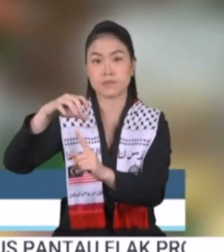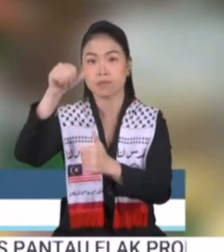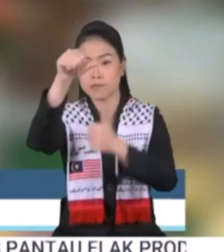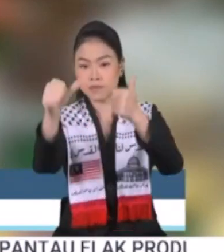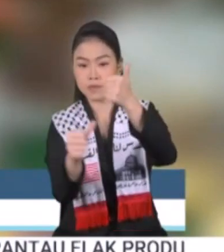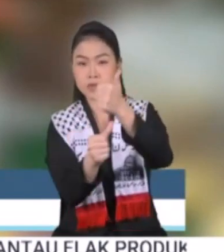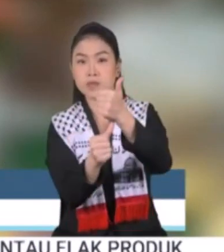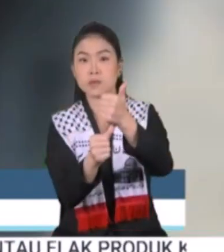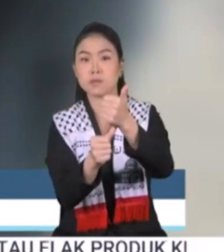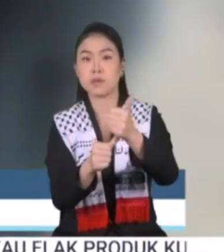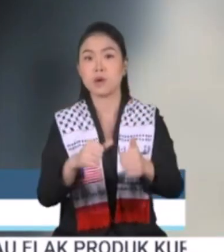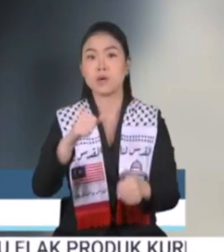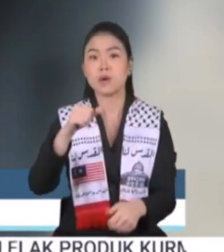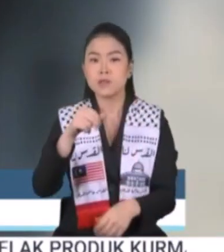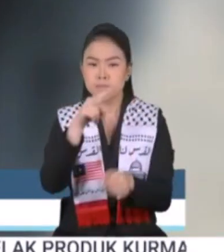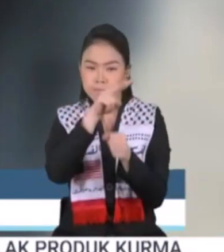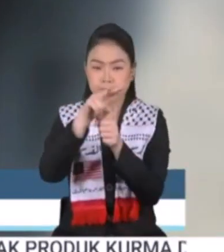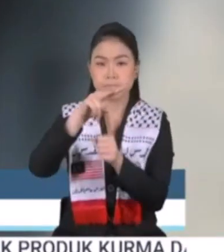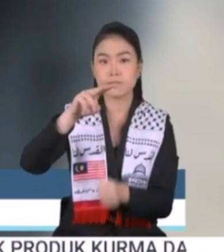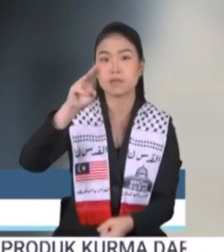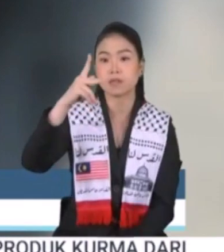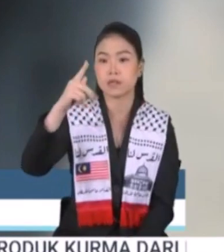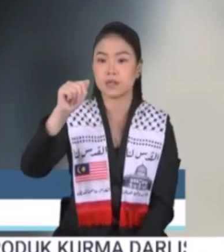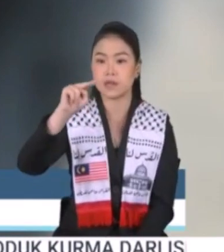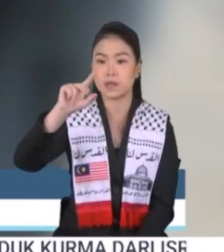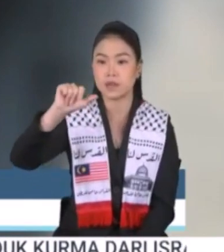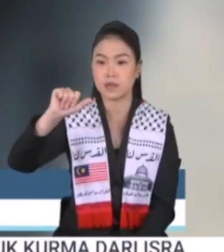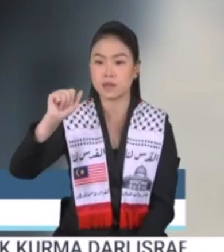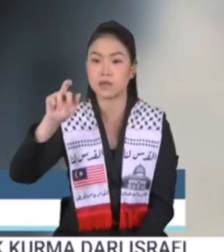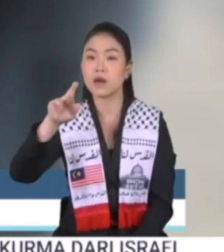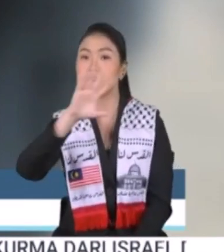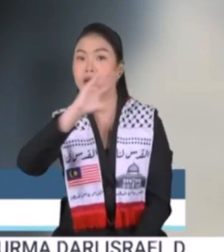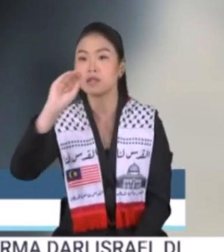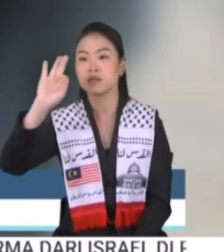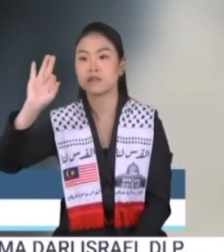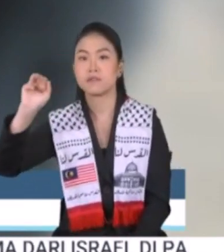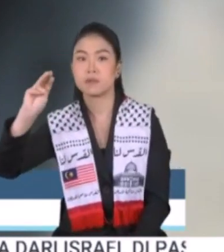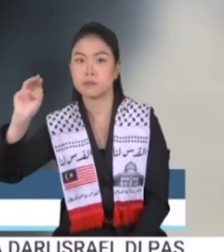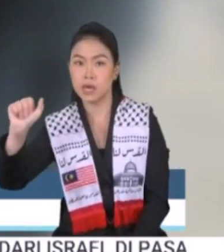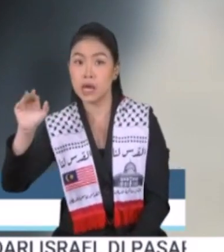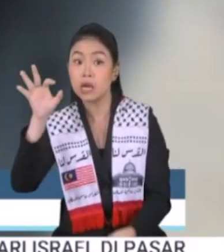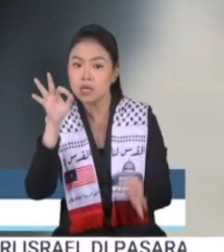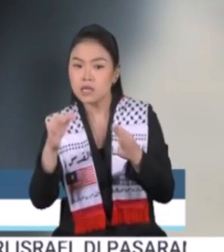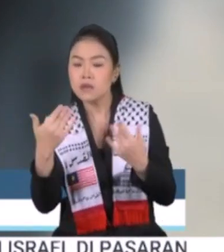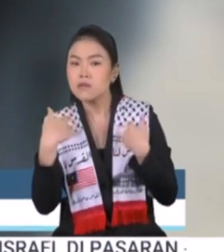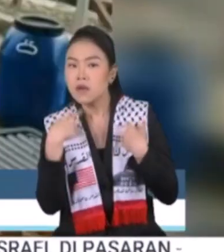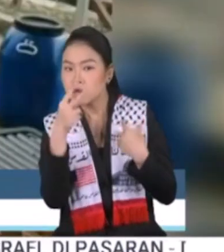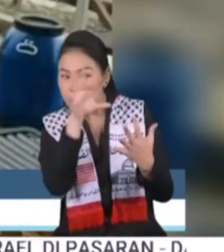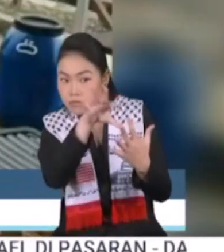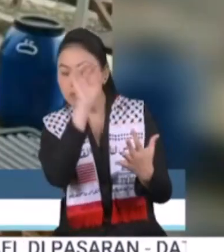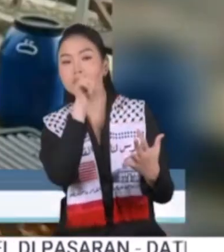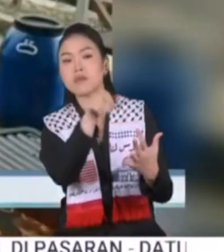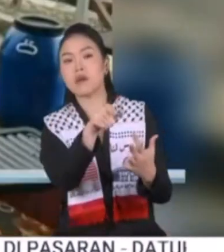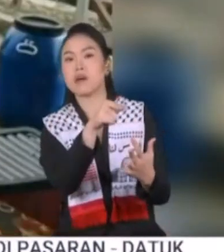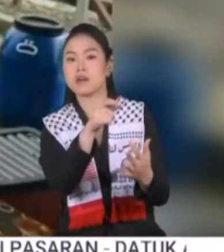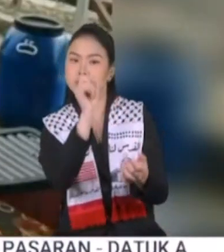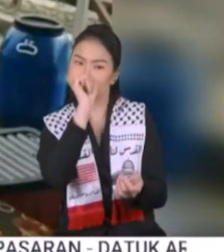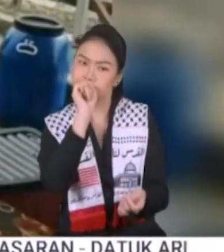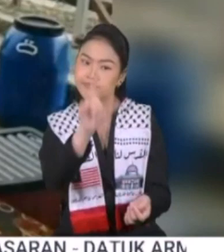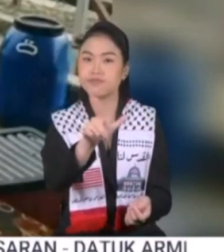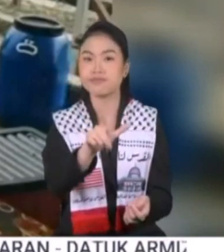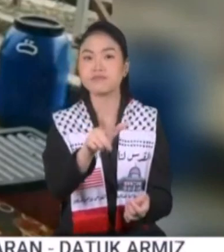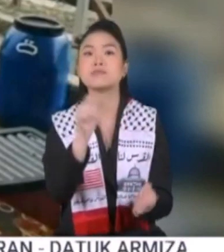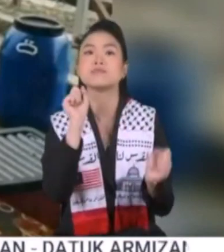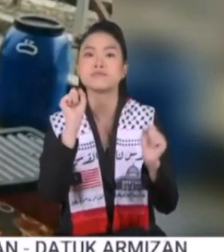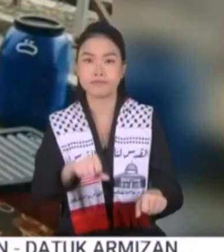bawah seliaan Majlis perbandaran kangar MPK dan F sekiranya wujud elemen mencatut tindakan boleh dikenakan mengikut